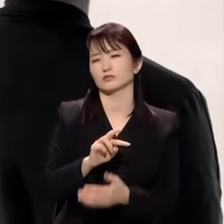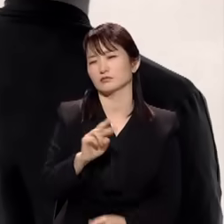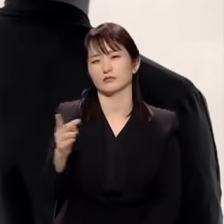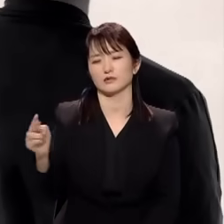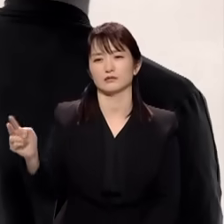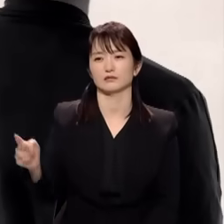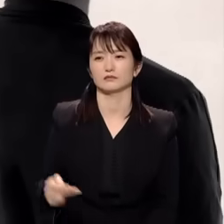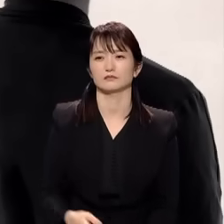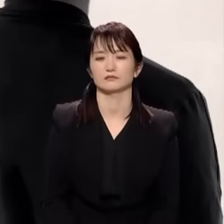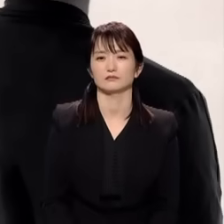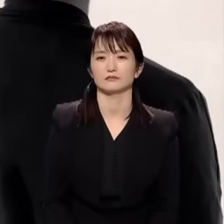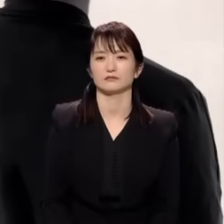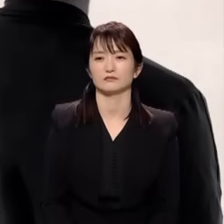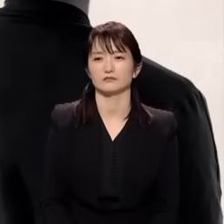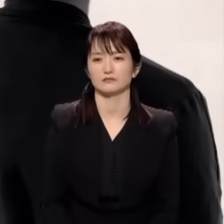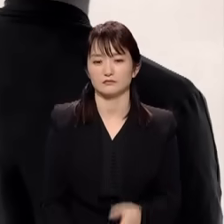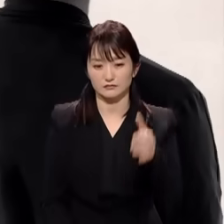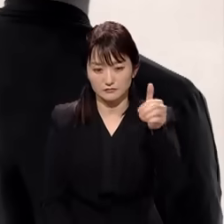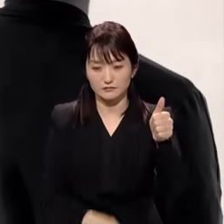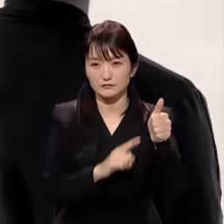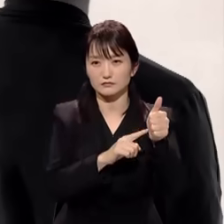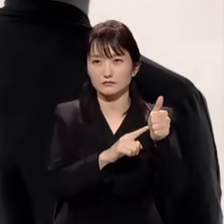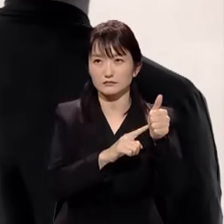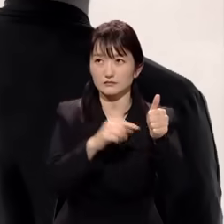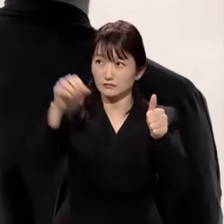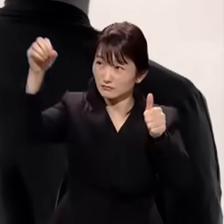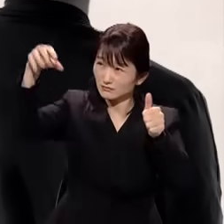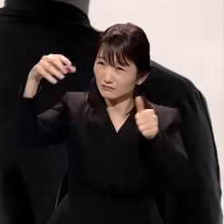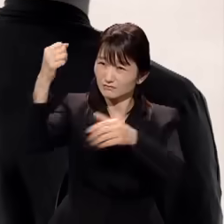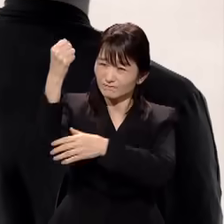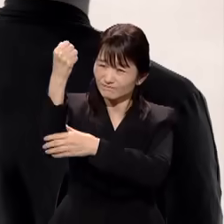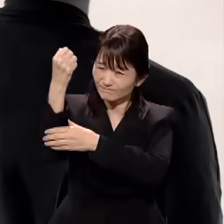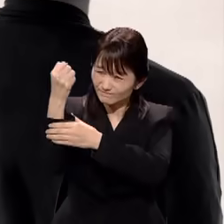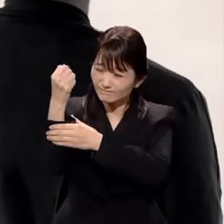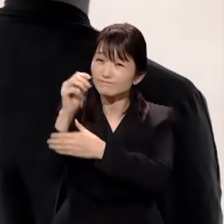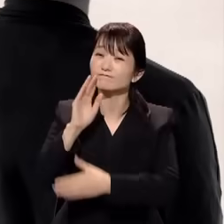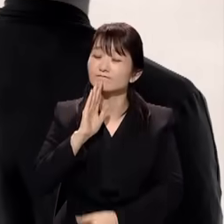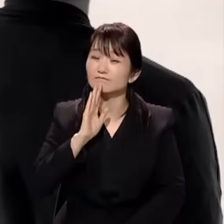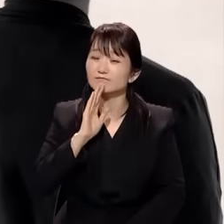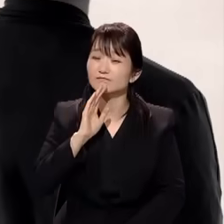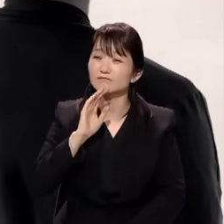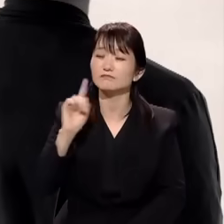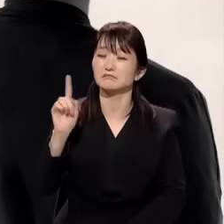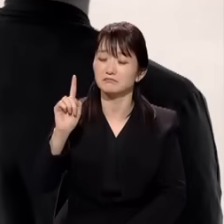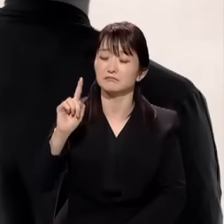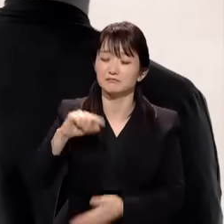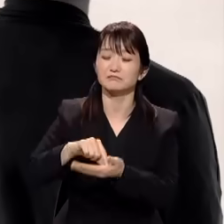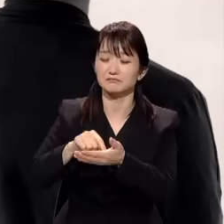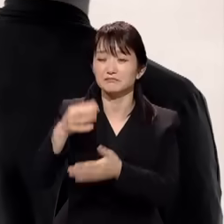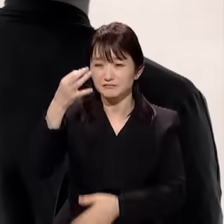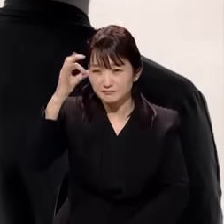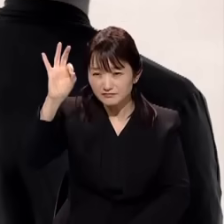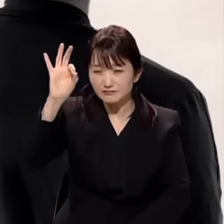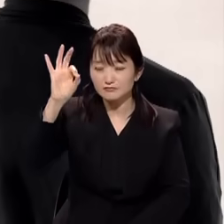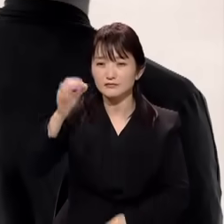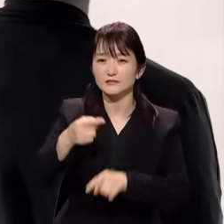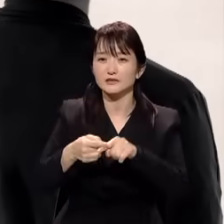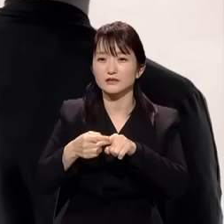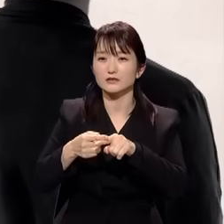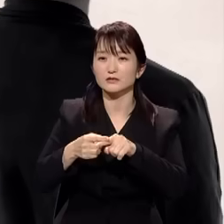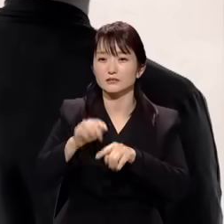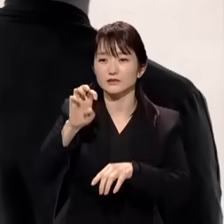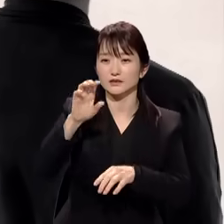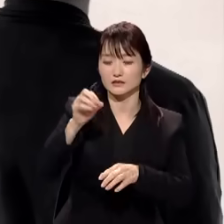겁니다. 근데 제보자 입장에서는 뭐 등이 좀 노후된 것도 사실이기도 하니까 뭐 그런 거 어느 정도 인정을 하고 자재비 절반인 40만 원